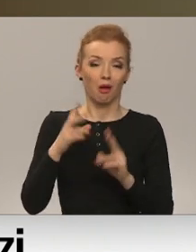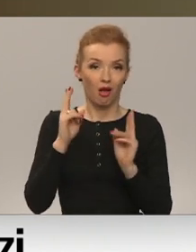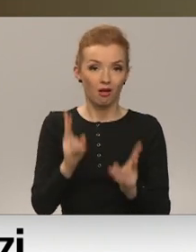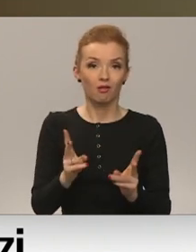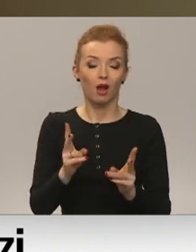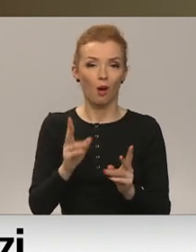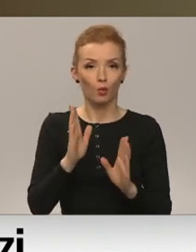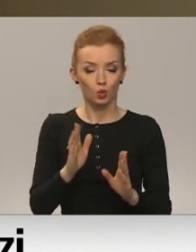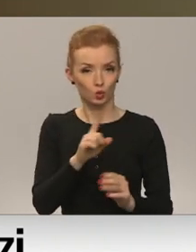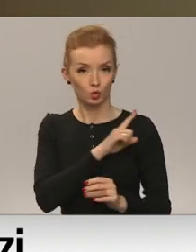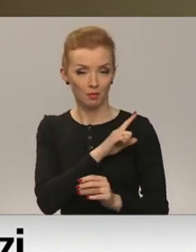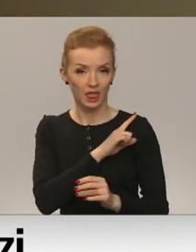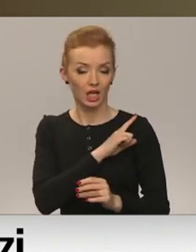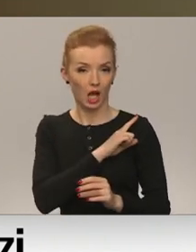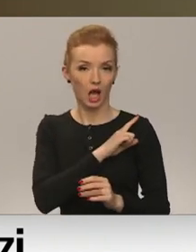būt piesardzīgākiem